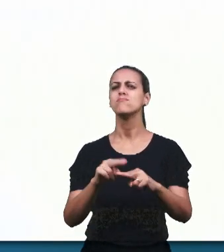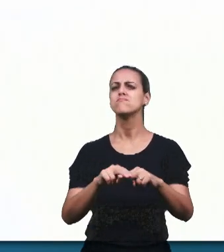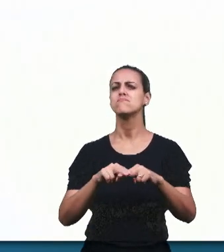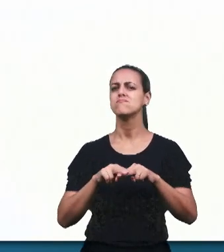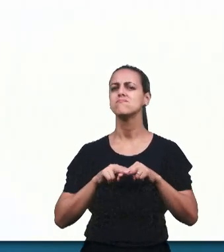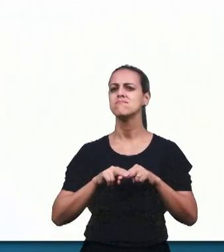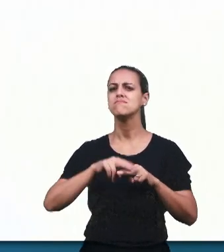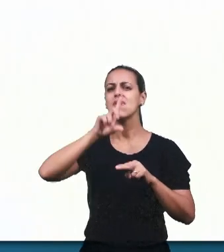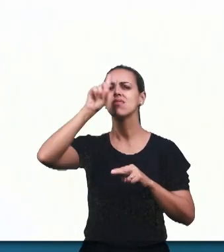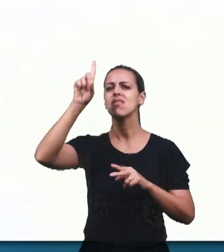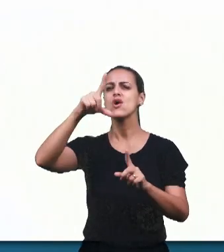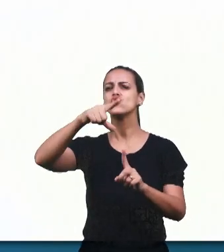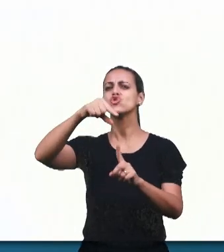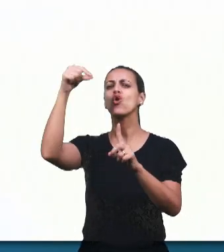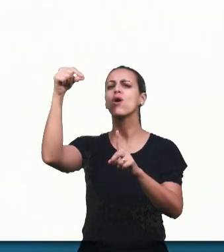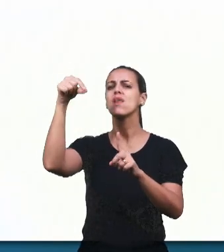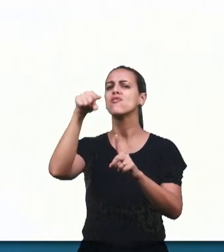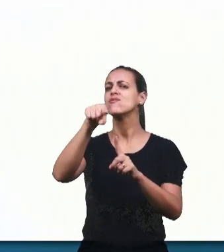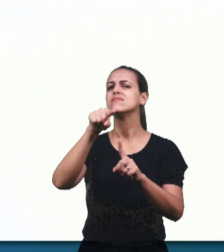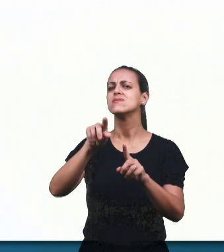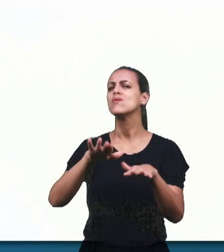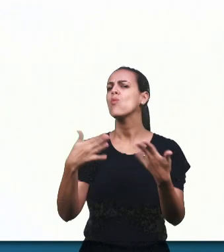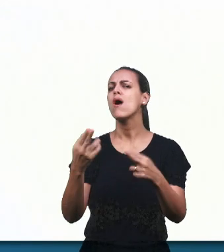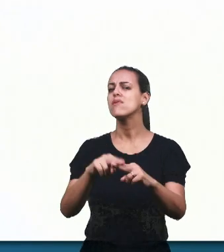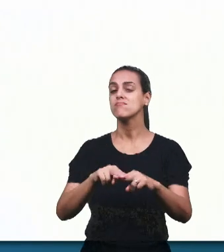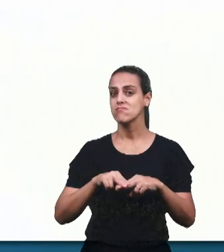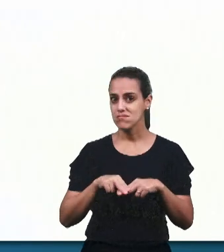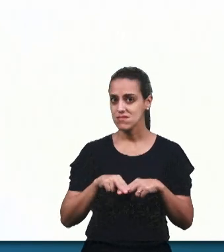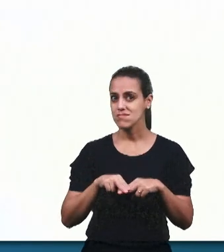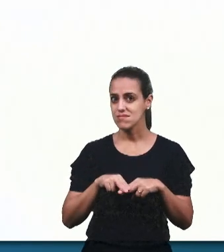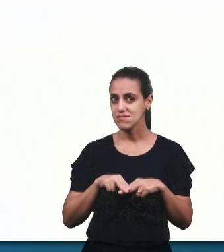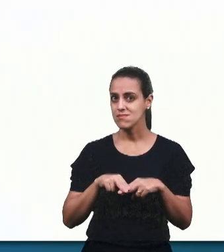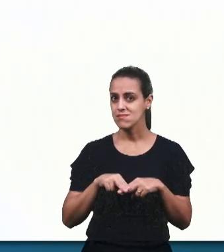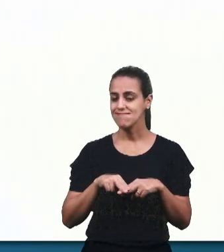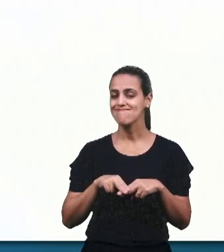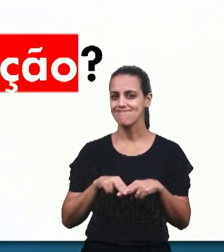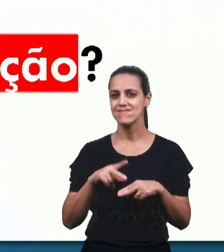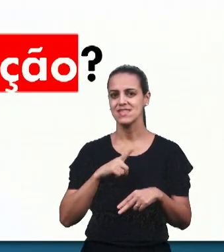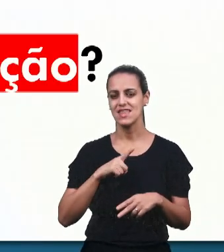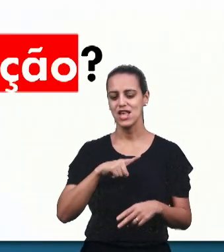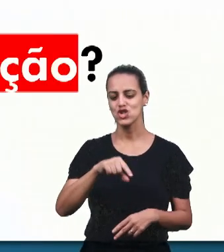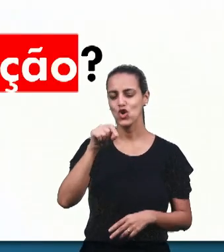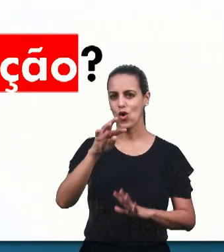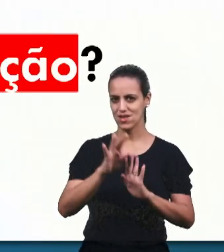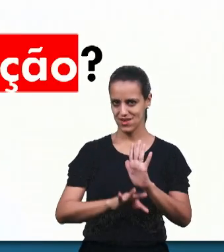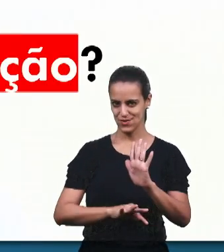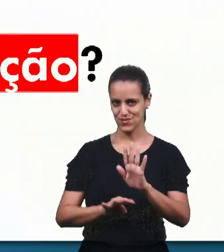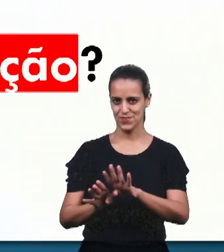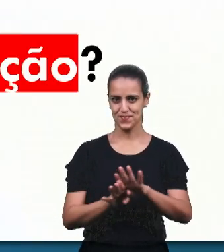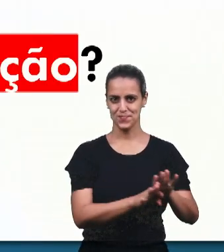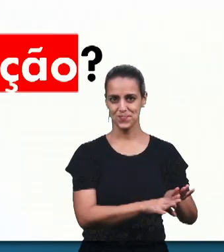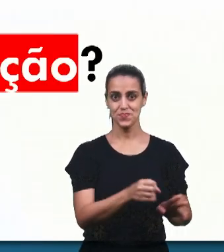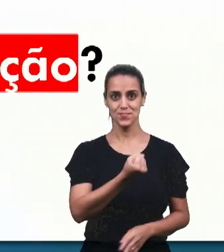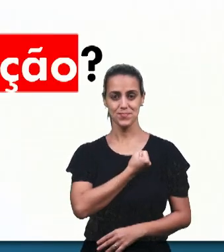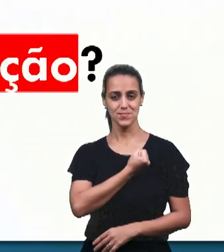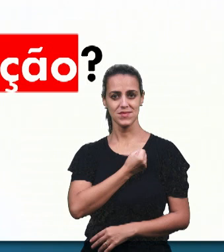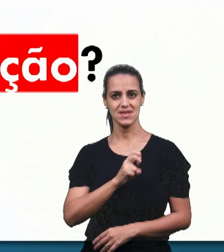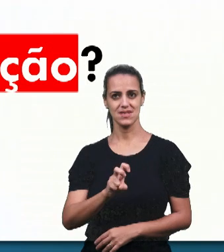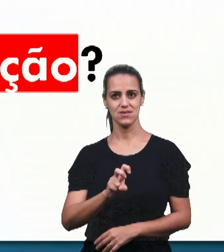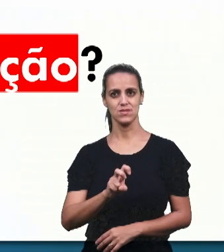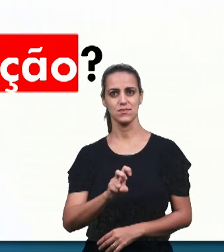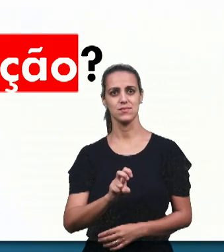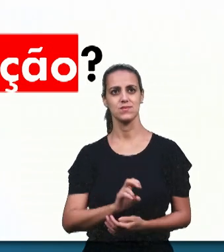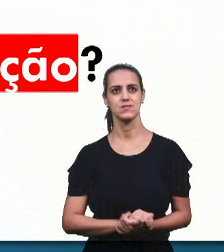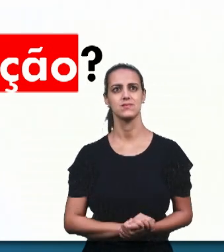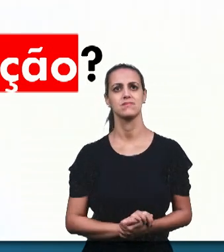élu? Donc, c'est la question numéro 4 aussi qui porte une réponse dans un texte biblique cité. Cinquième question qui dit, dans